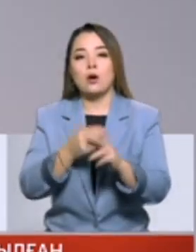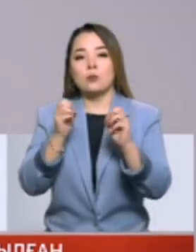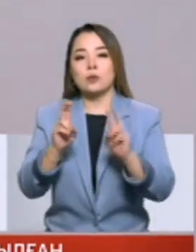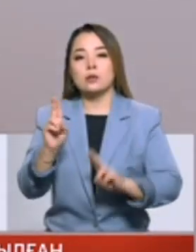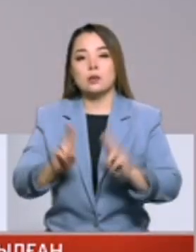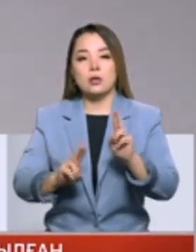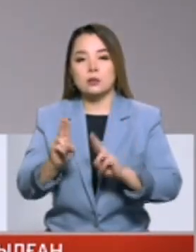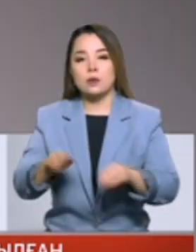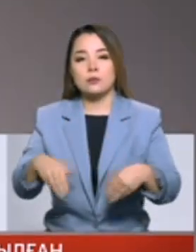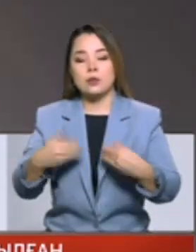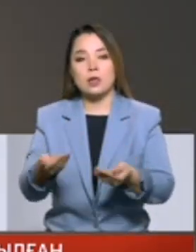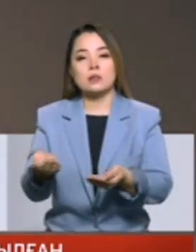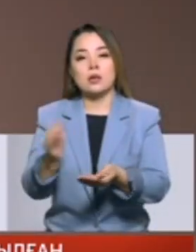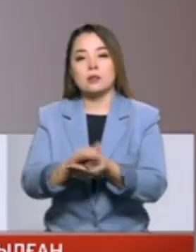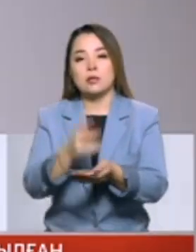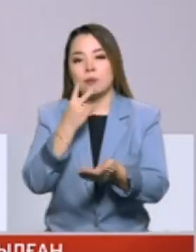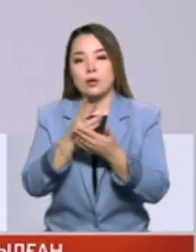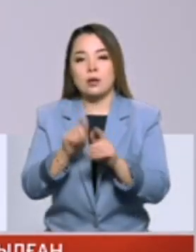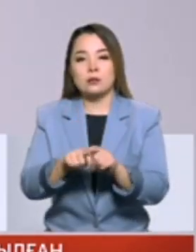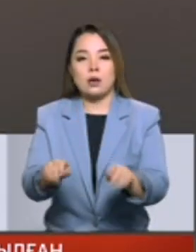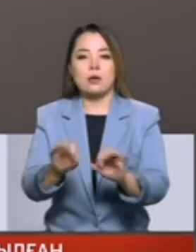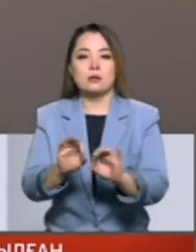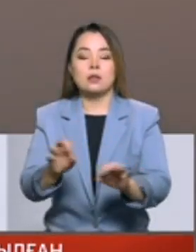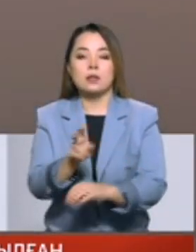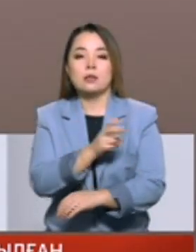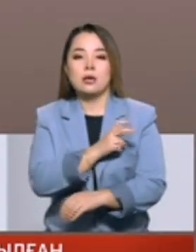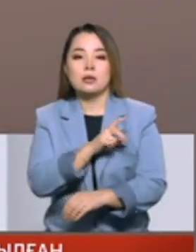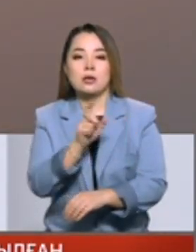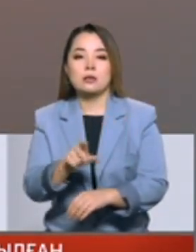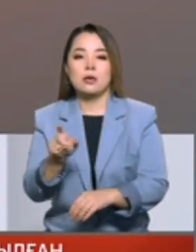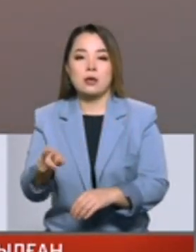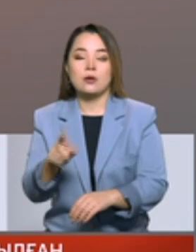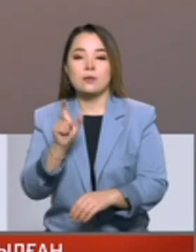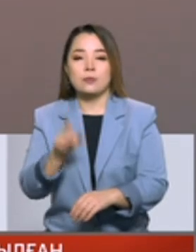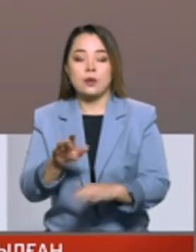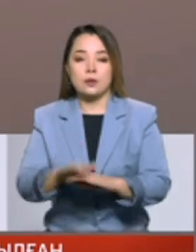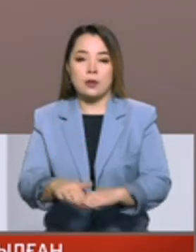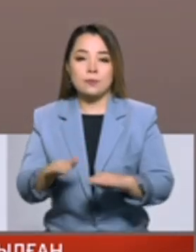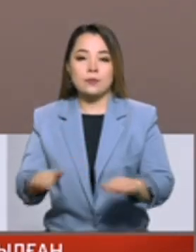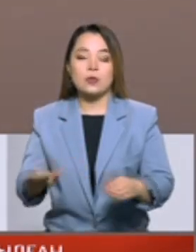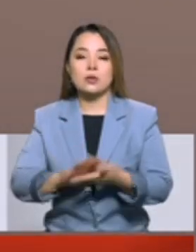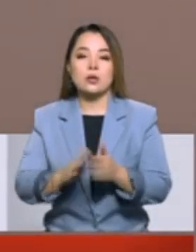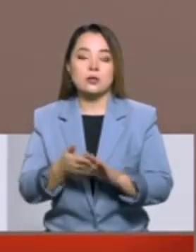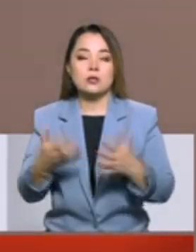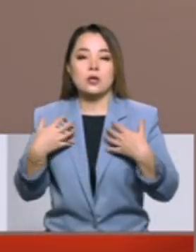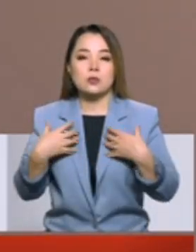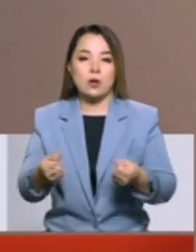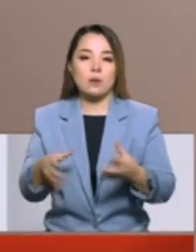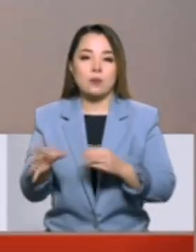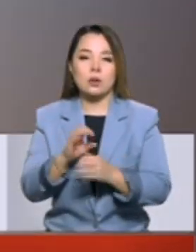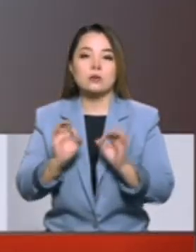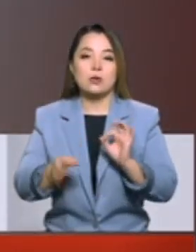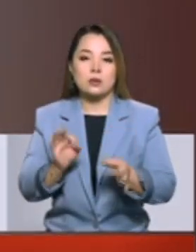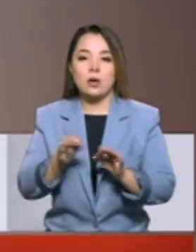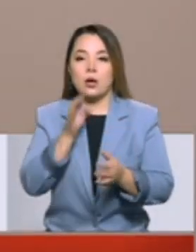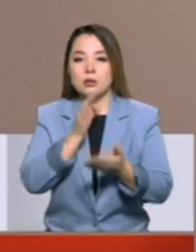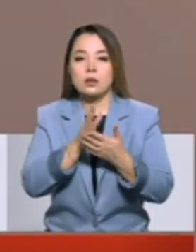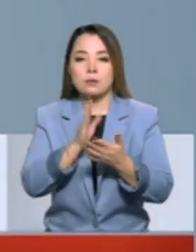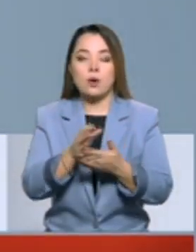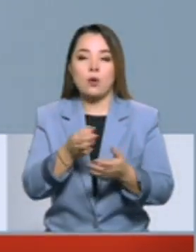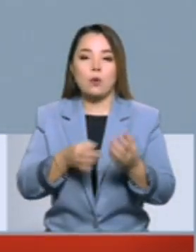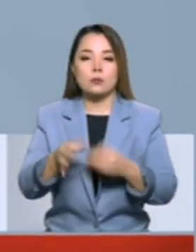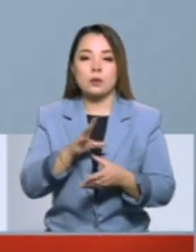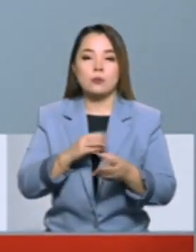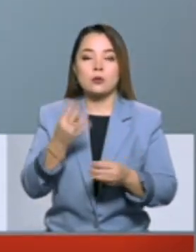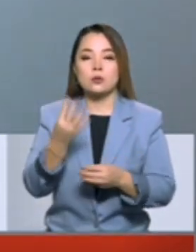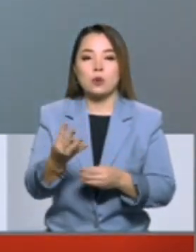туралы нұсқамамен таныстырғандарын айтады. Дәрігерлер жасөспірімдердің денсаулығын қалыпты екенін жеткізді. Жалпы облыста биыл